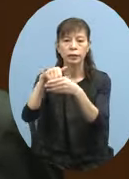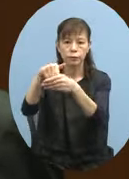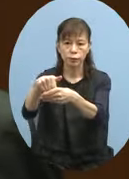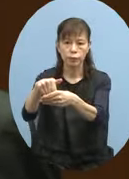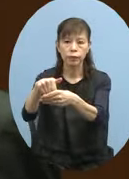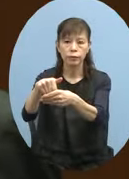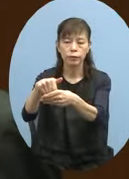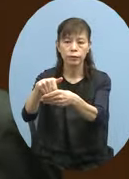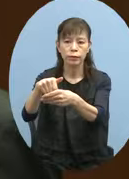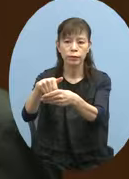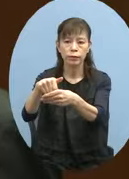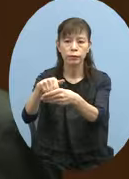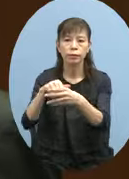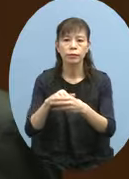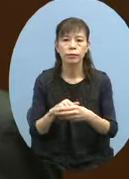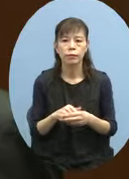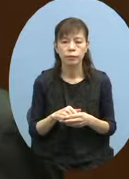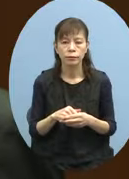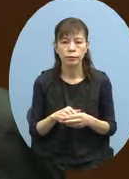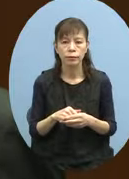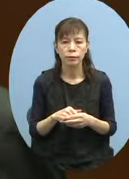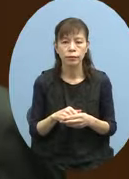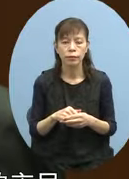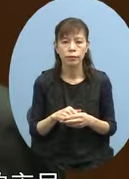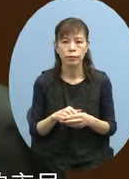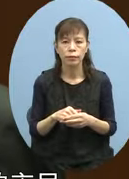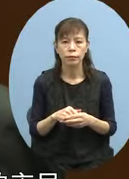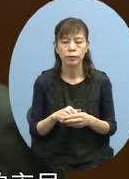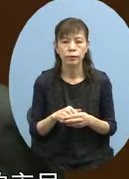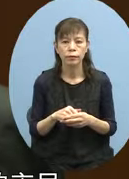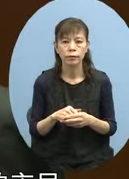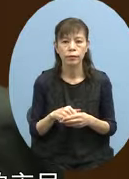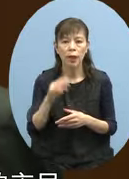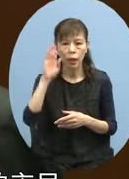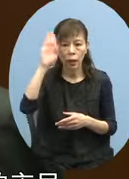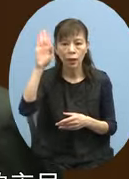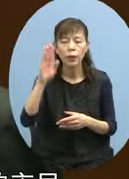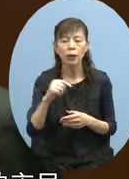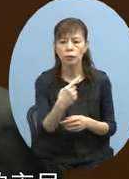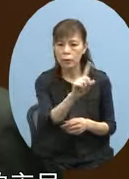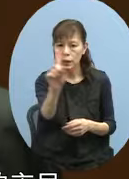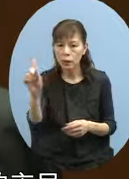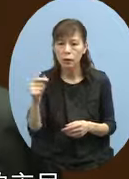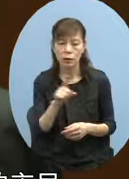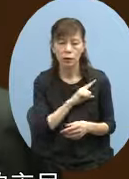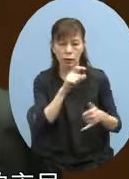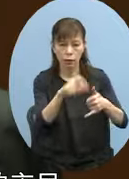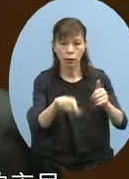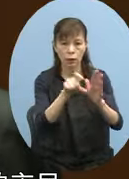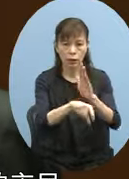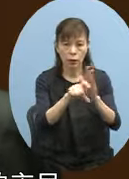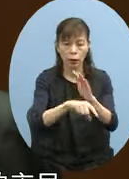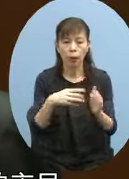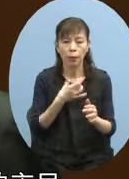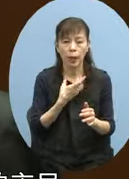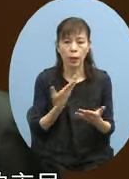嘅電子登記嚟到做呢個登記手續。所以咧，我希望仲未有個人